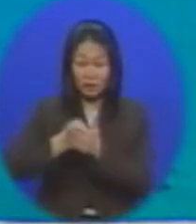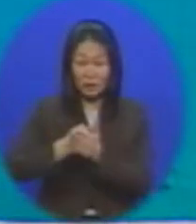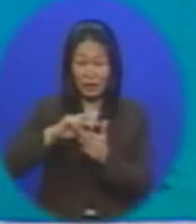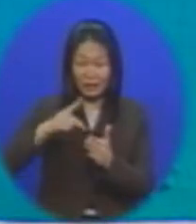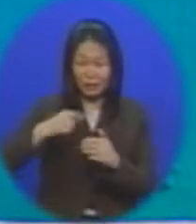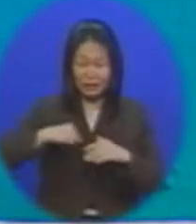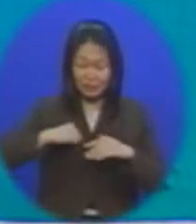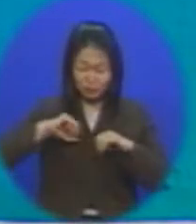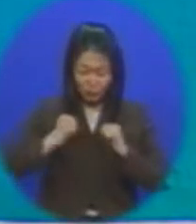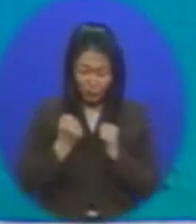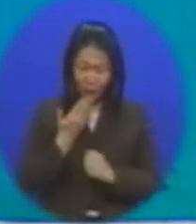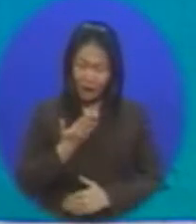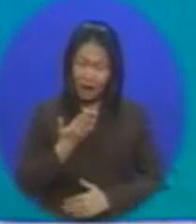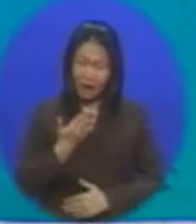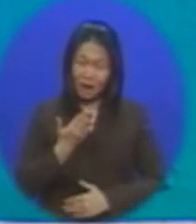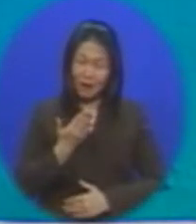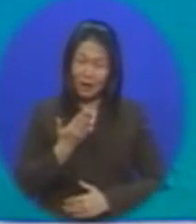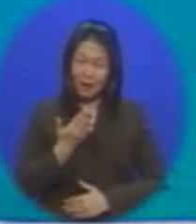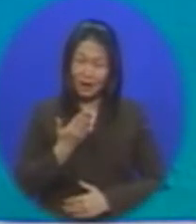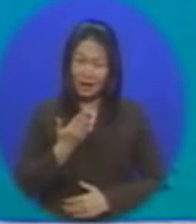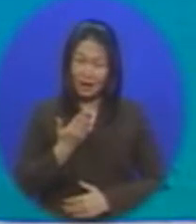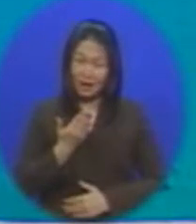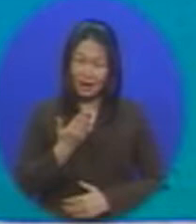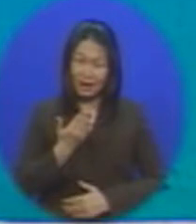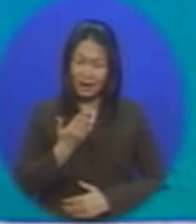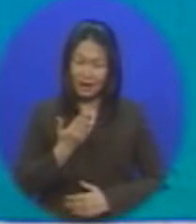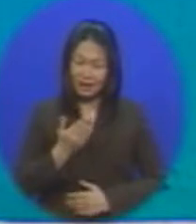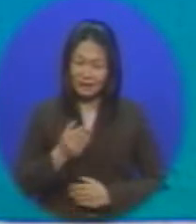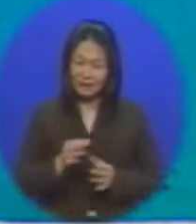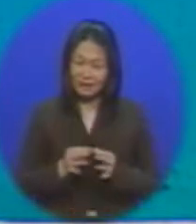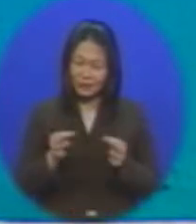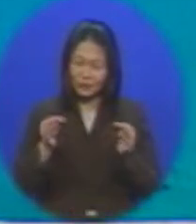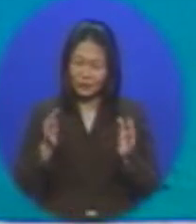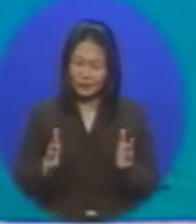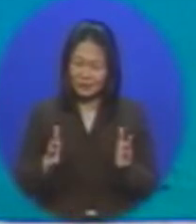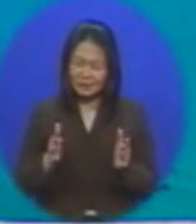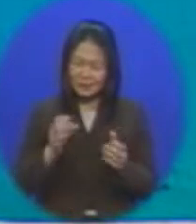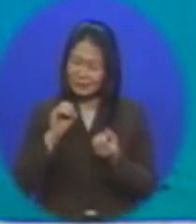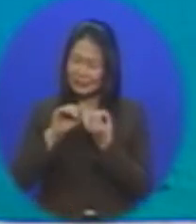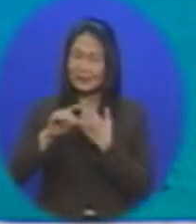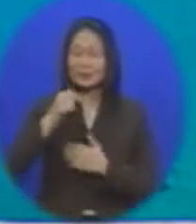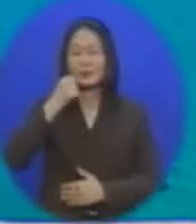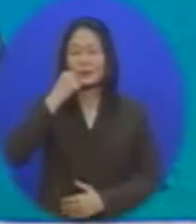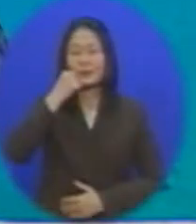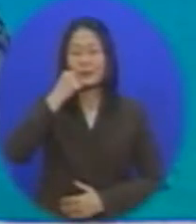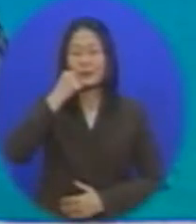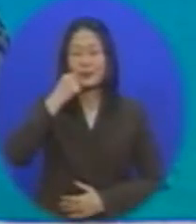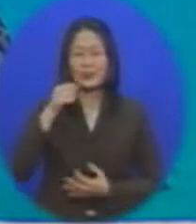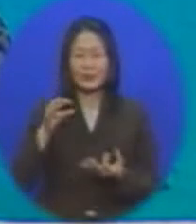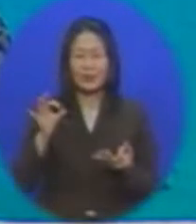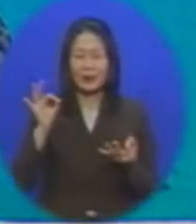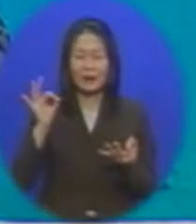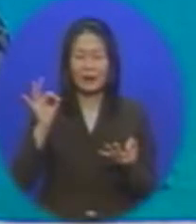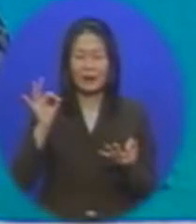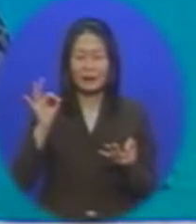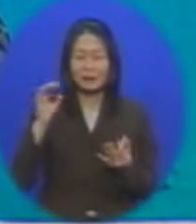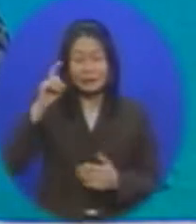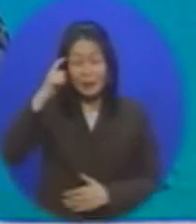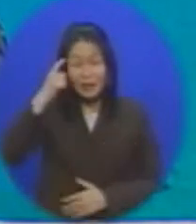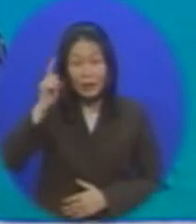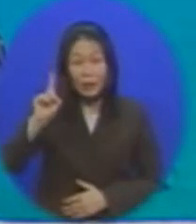하겠느냐 한동안 대답을 못하고 있었어요 그러나 생각해보니까